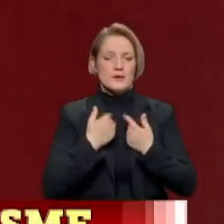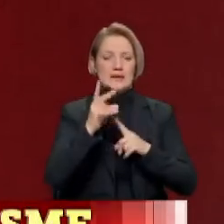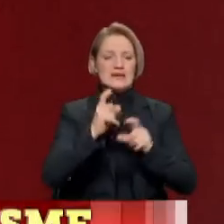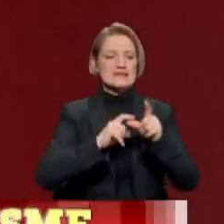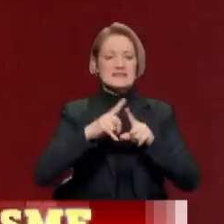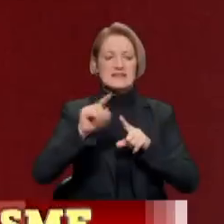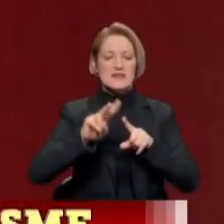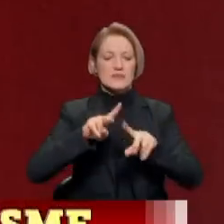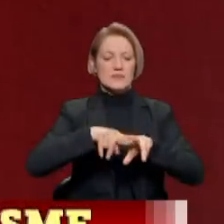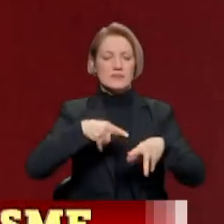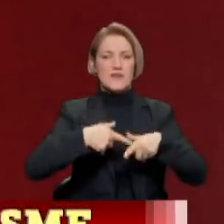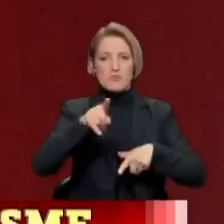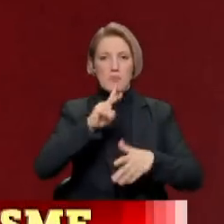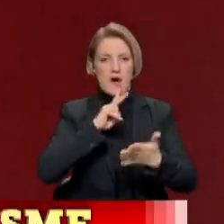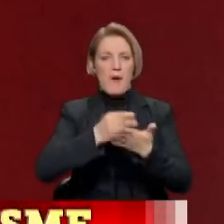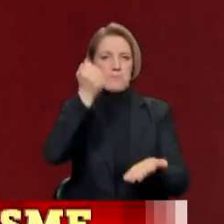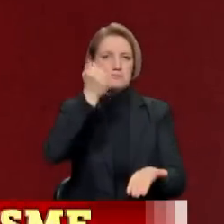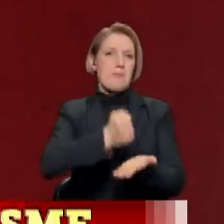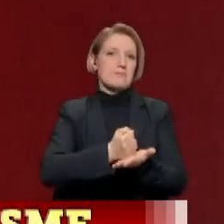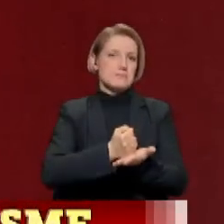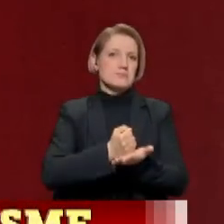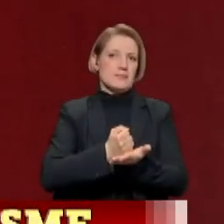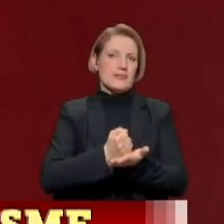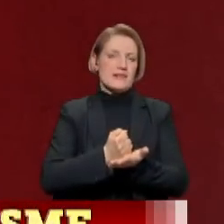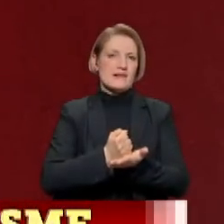onadı bu kararı. Yani bu